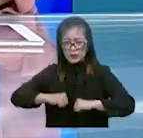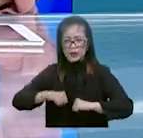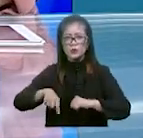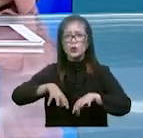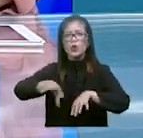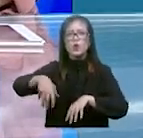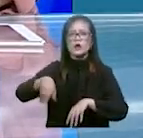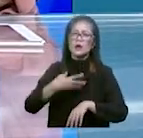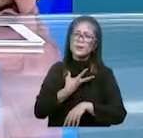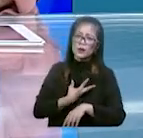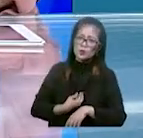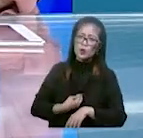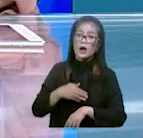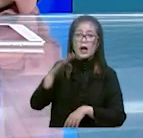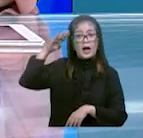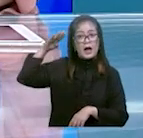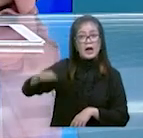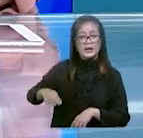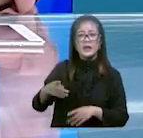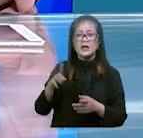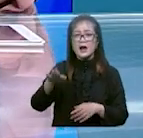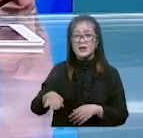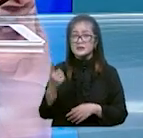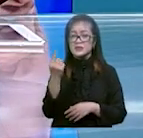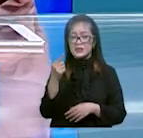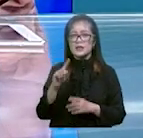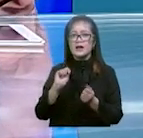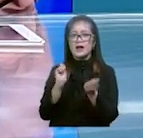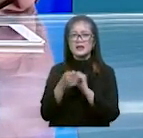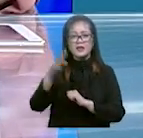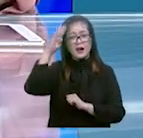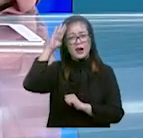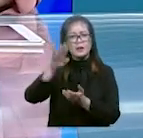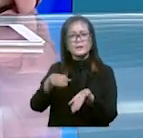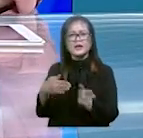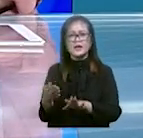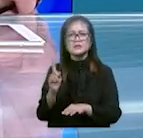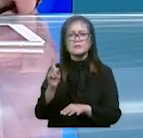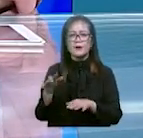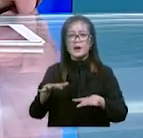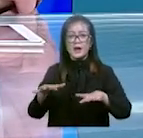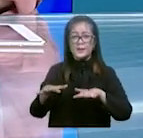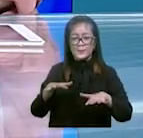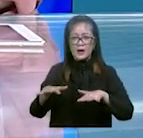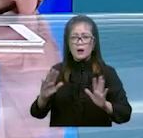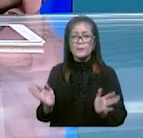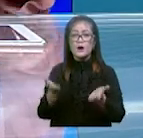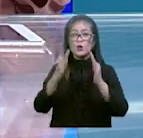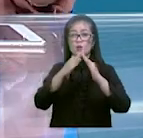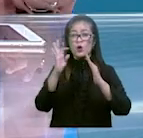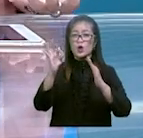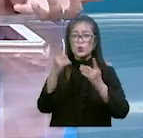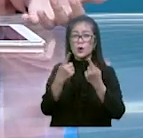saat kondisi keluarga masih berduka. Adik kandung pengantin pria meninggal akibat gempa, sementara bangunan rumah orang tua pengantin